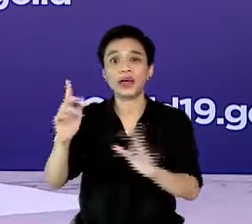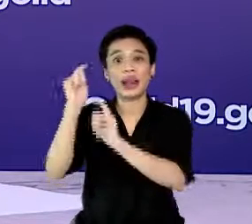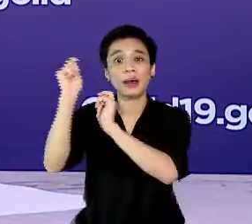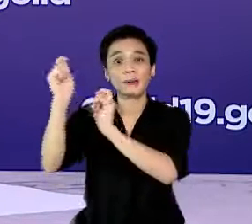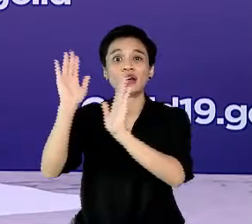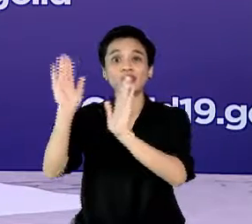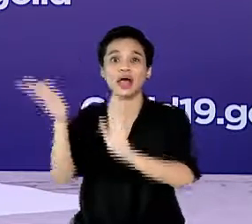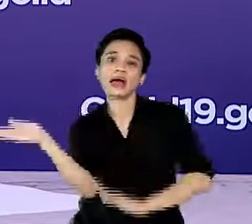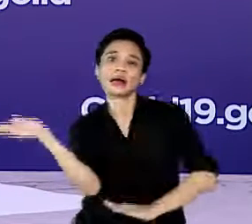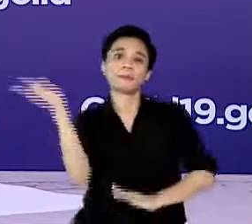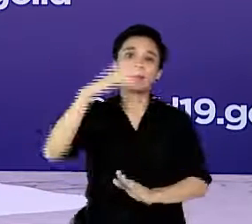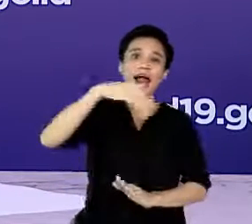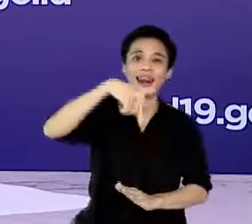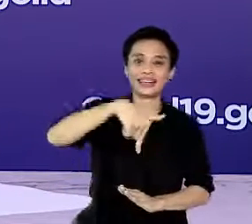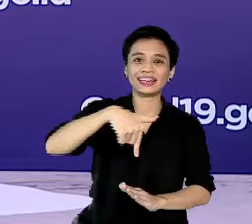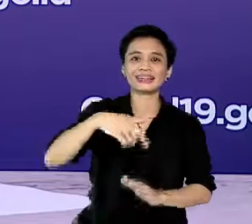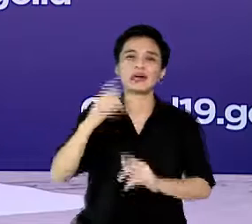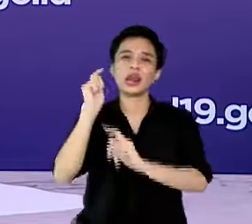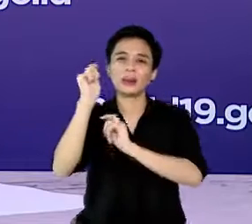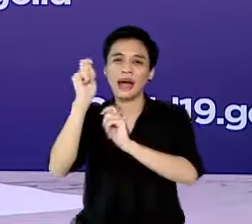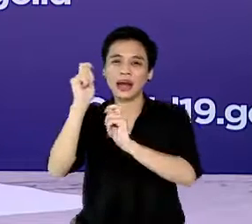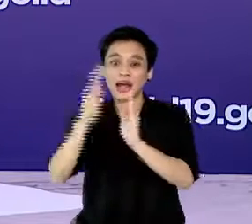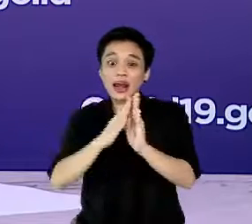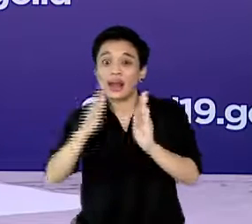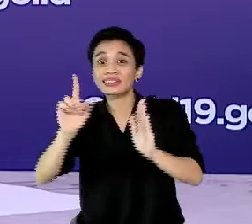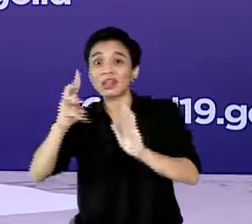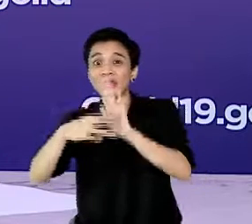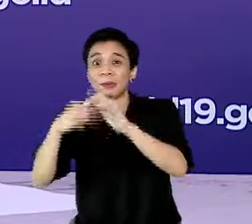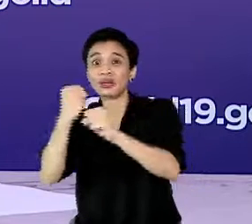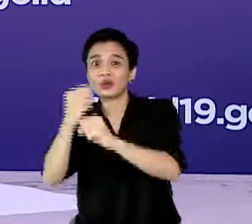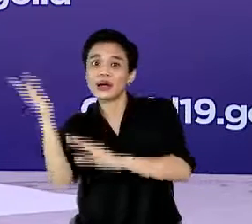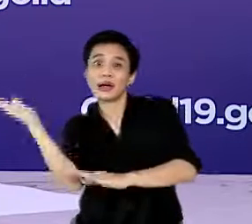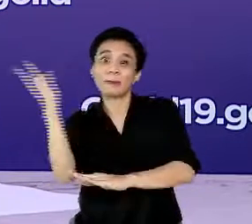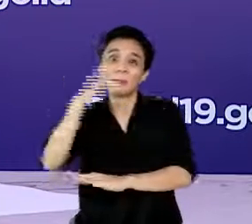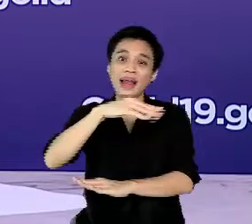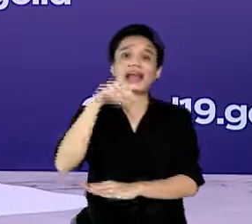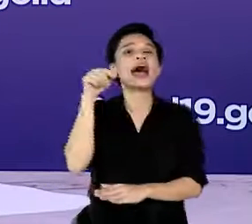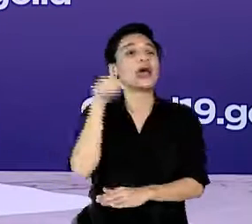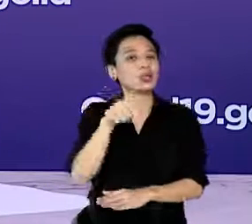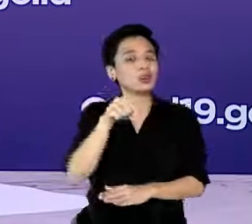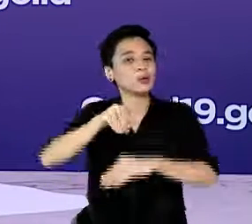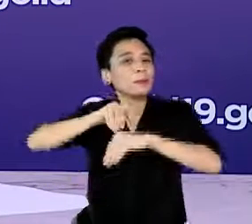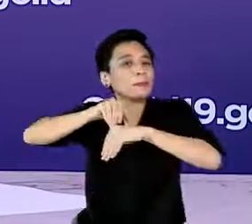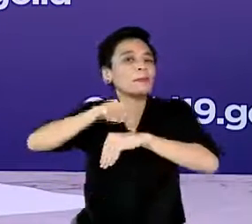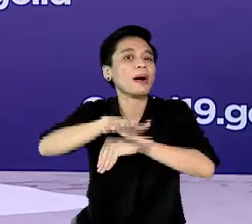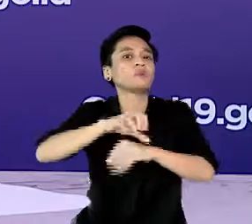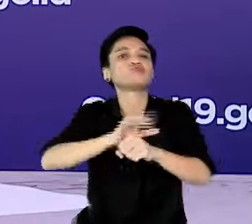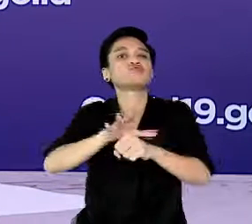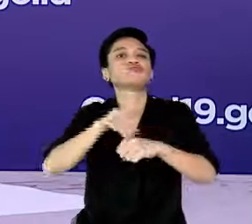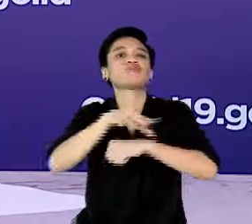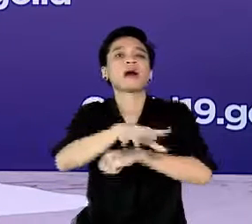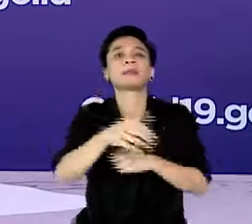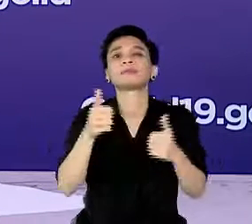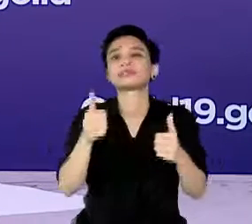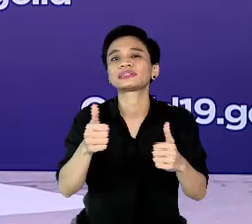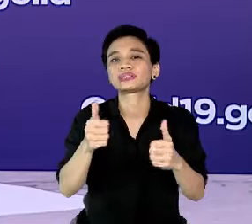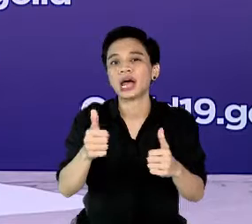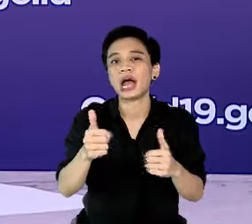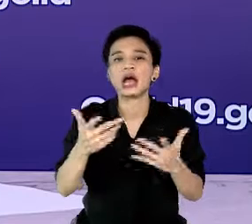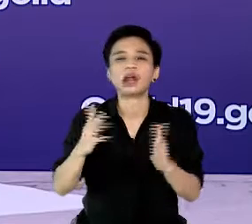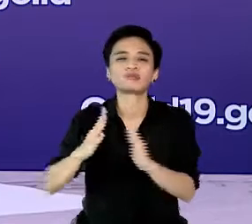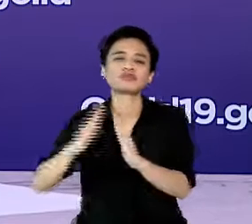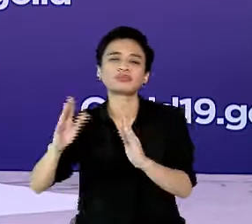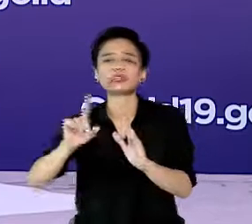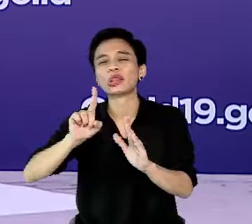satu minggu pasca Idul Fitri dapat menyebabkan periode dampak yang ditimbulkan bertambah 1 sampai dengan dua